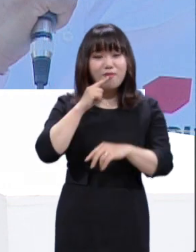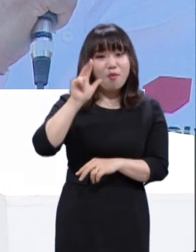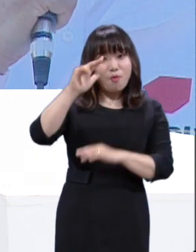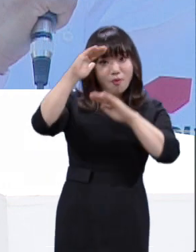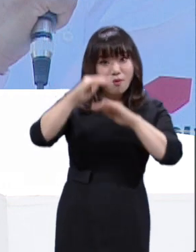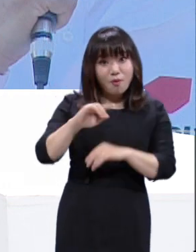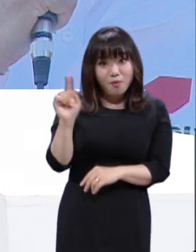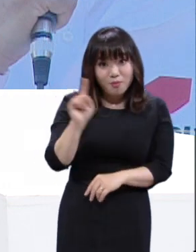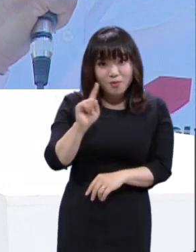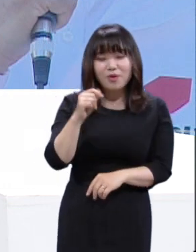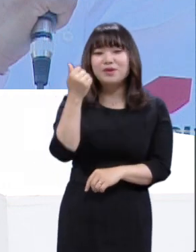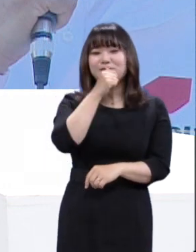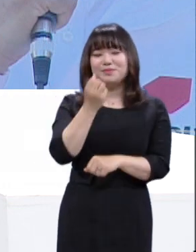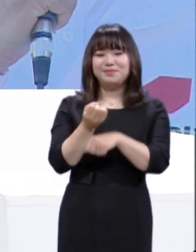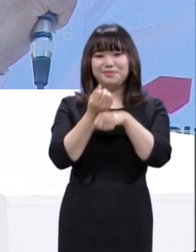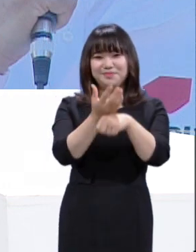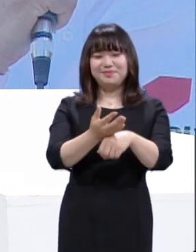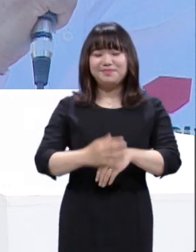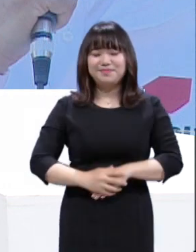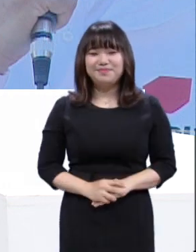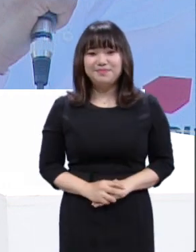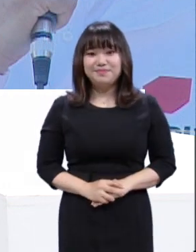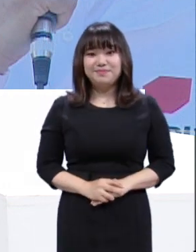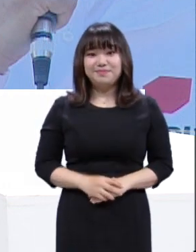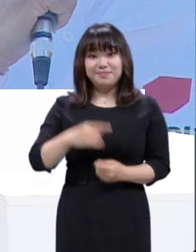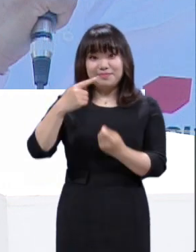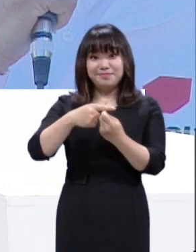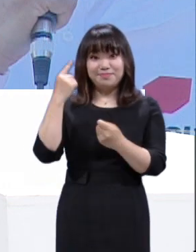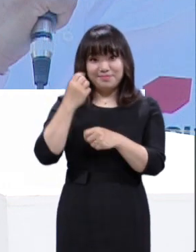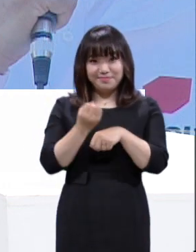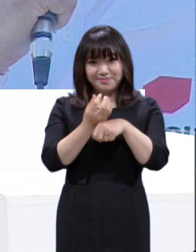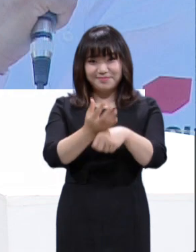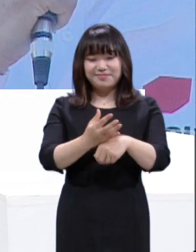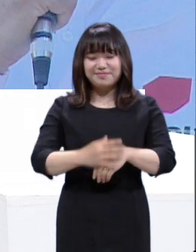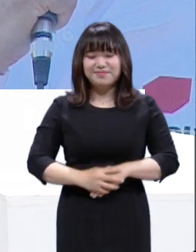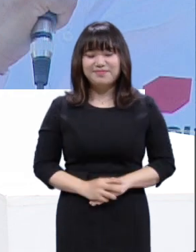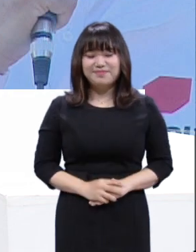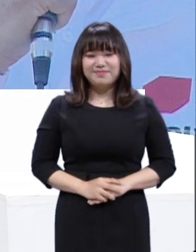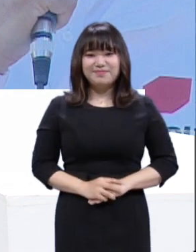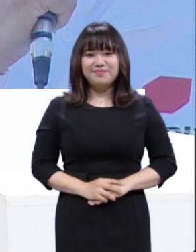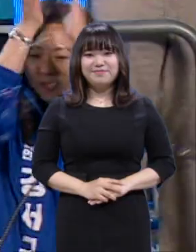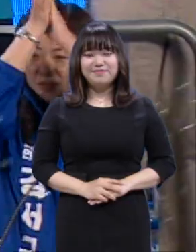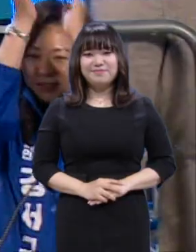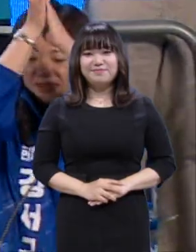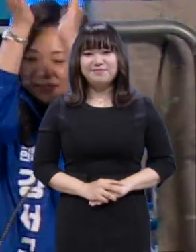서울의 중부권 지역 공약을 분석해봅니다. 네, 첫 소식 김진준 기자가 보도합니다.